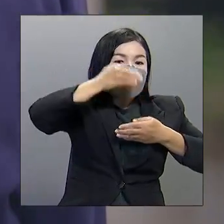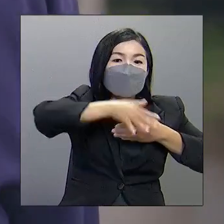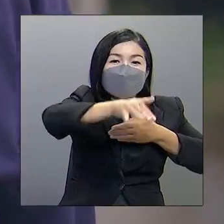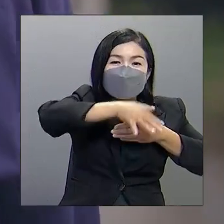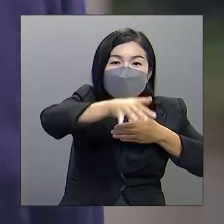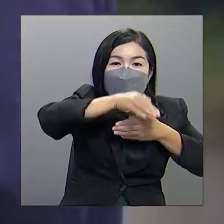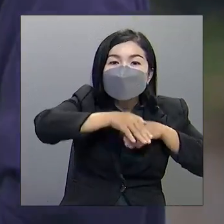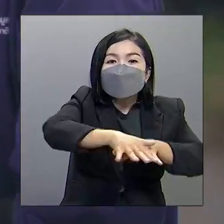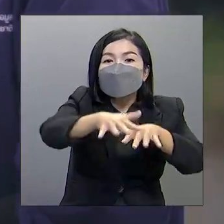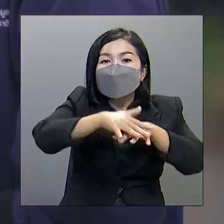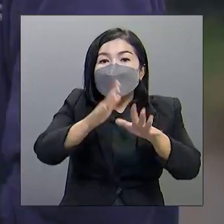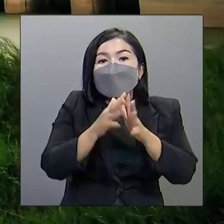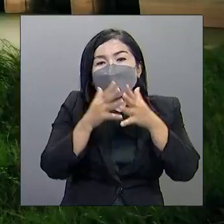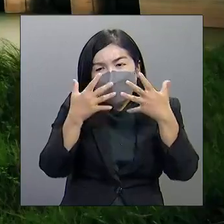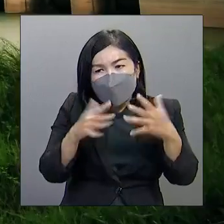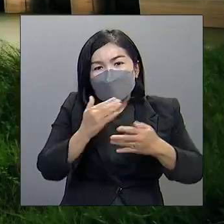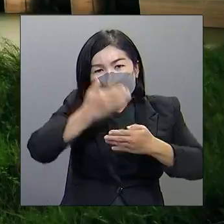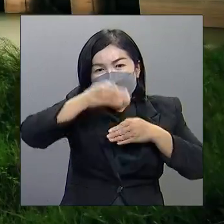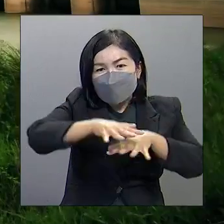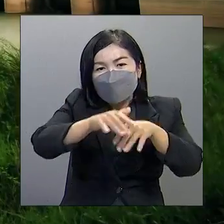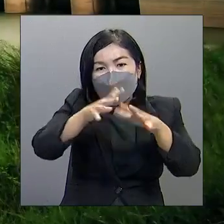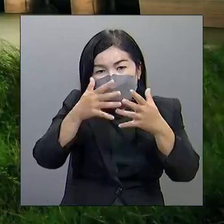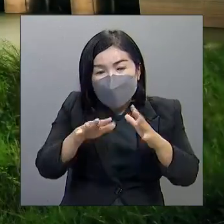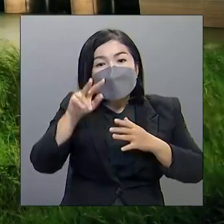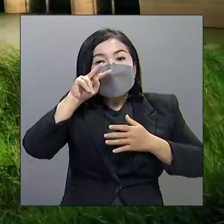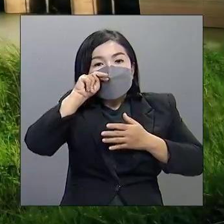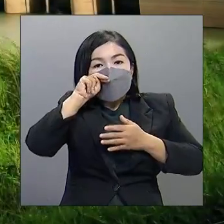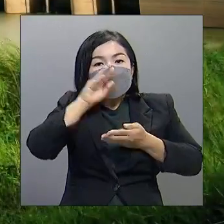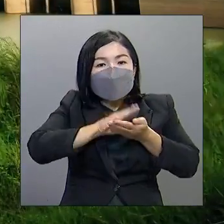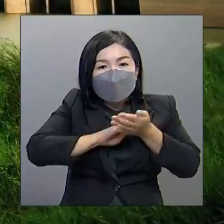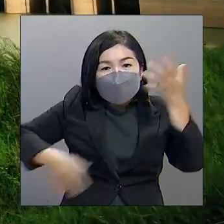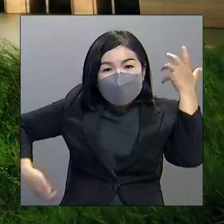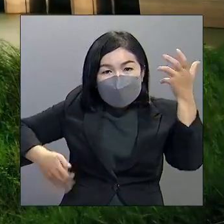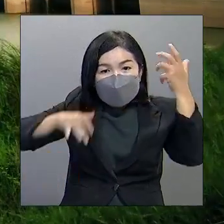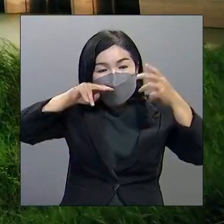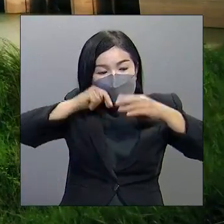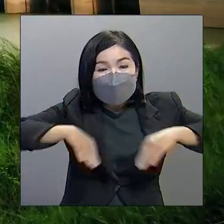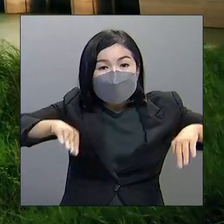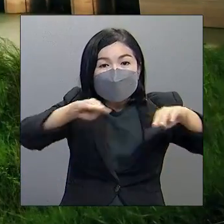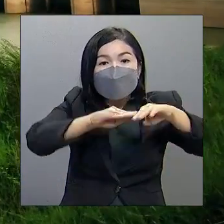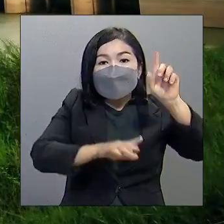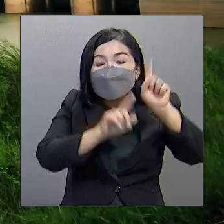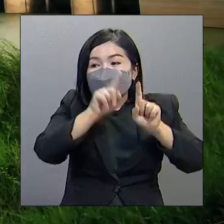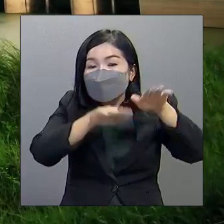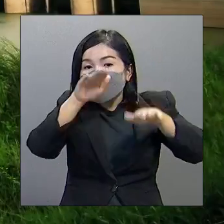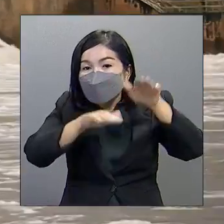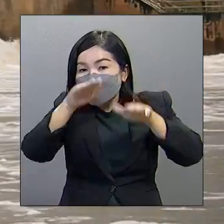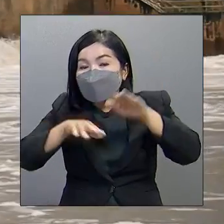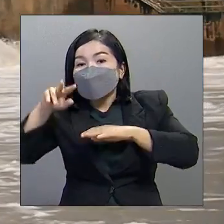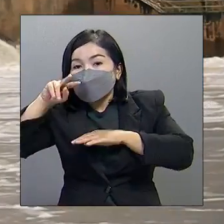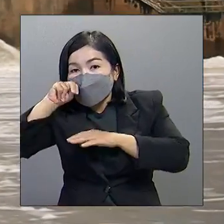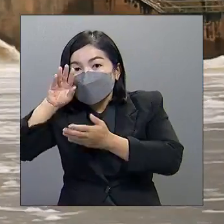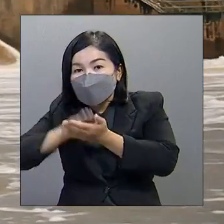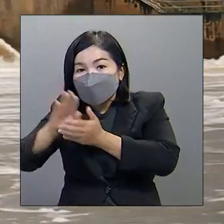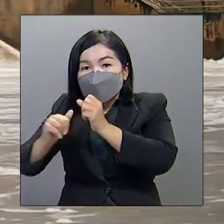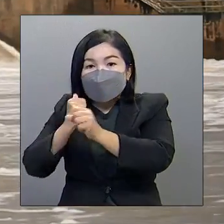ลงมาเป็นปริมาณมากแล้วครับ โอเค น้ำในเขื่อนป่าสักวันนี้ปริมาณน้ำเนี่ยเทียบกับปริมาณน้ำของปี